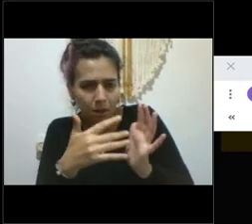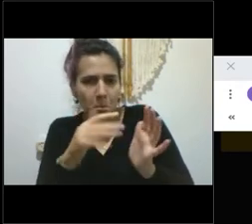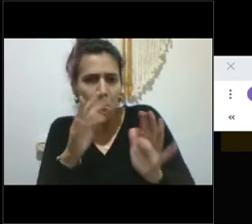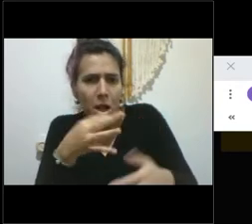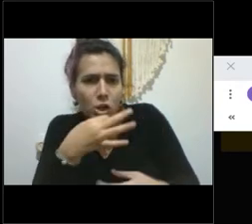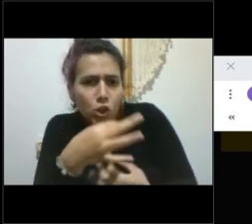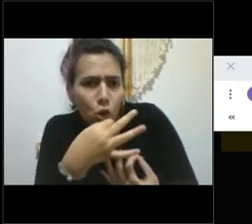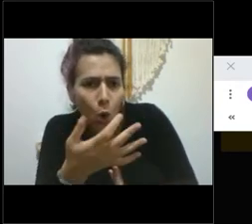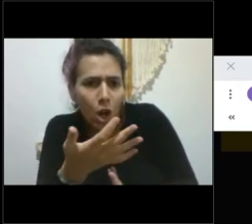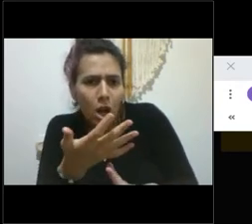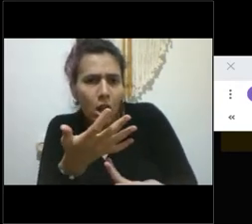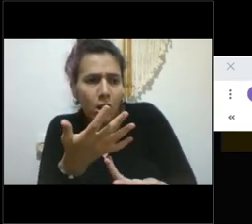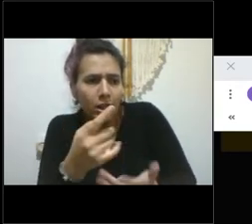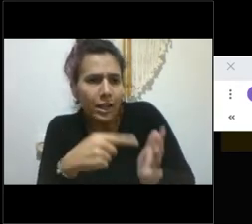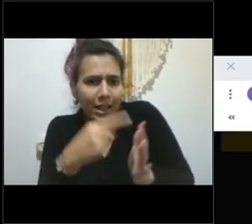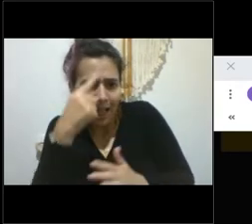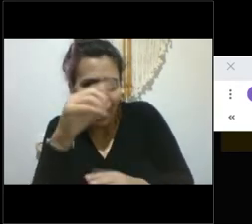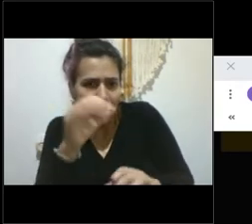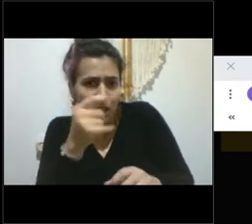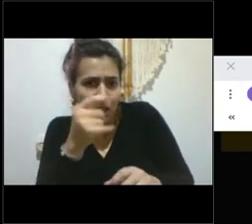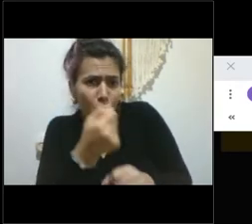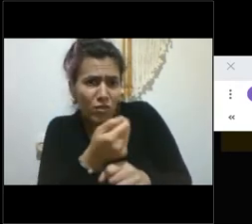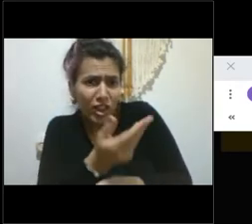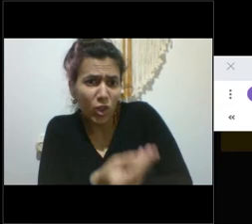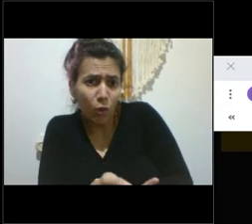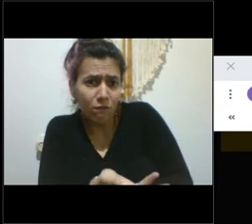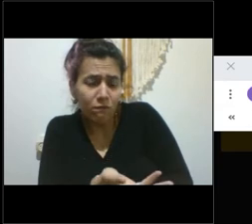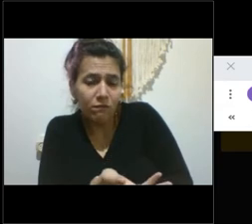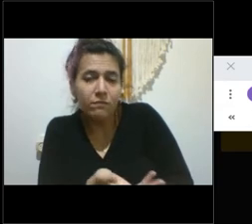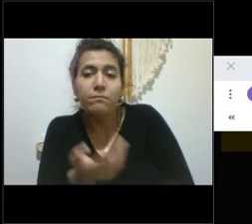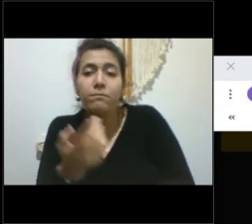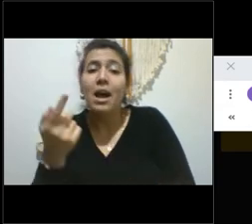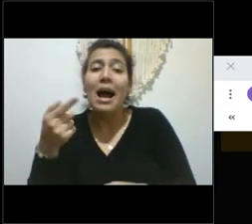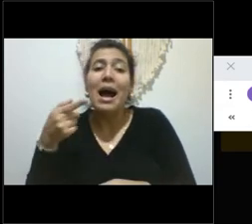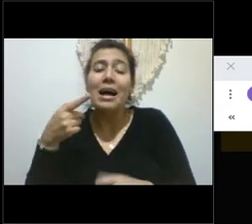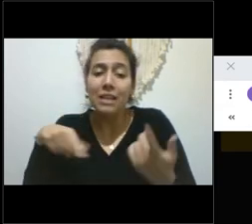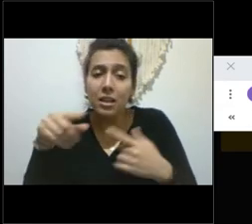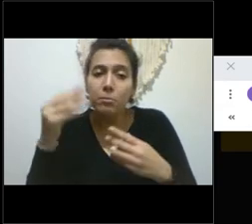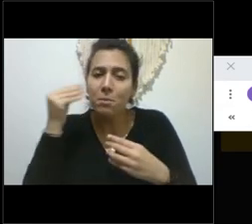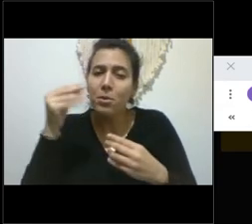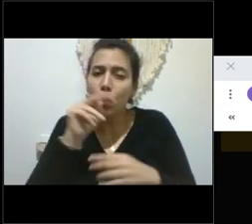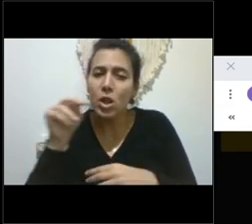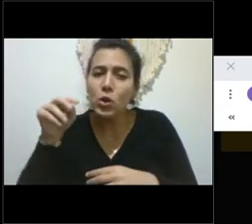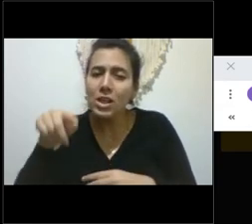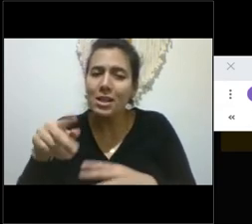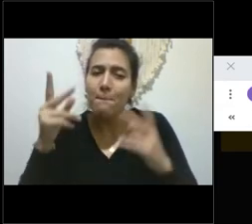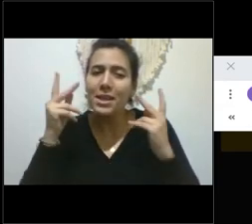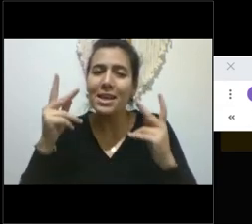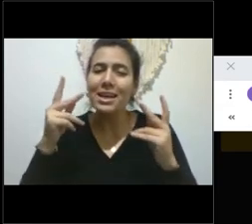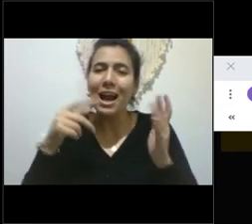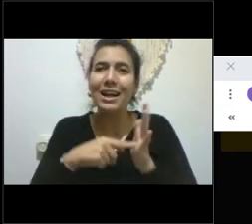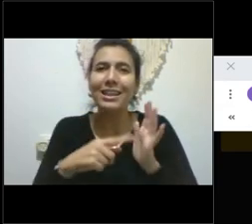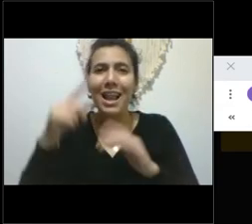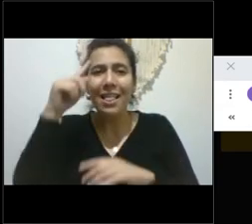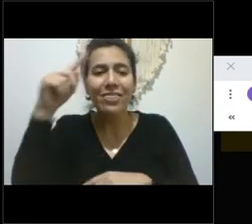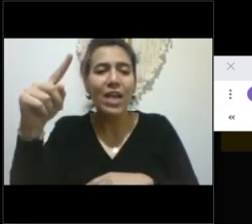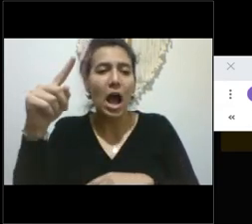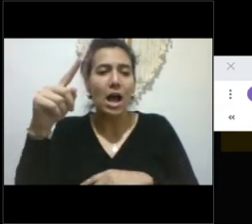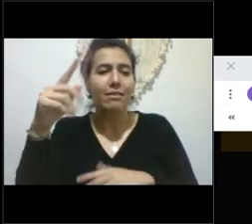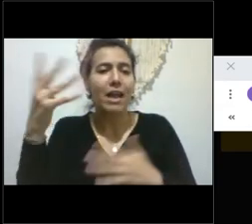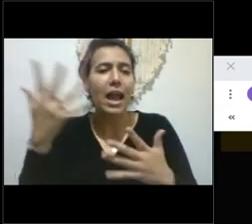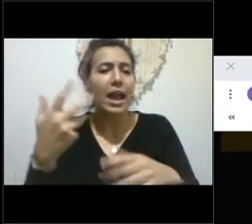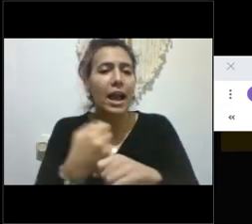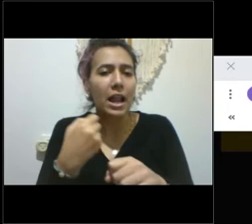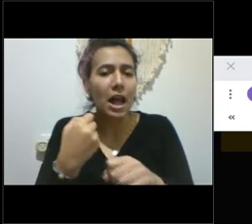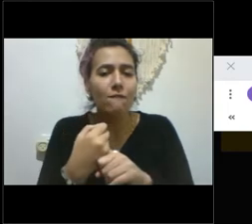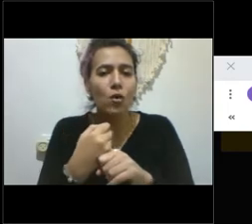טוב. אז אתם תלמדו בעיקר בשביל זה, בעיקר בשביל להיות מסוגלים לדעת לעבוד ולעשות את זה בצורה